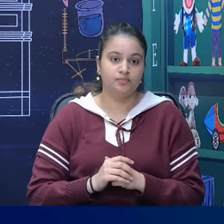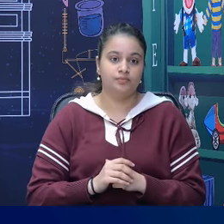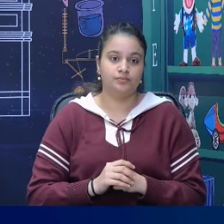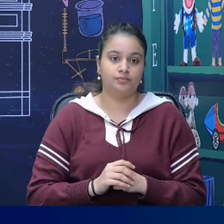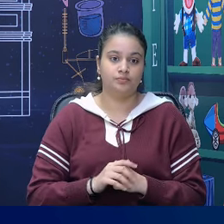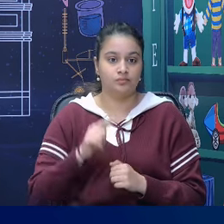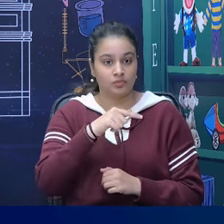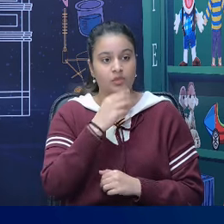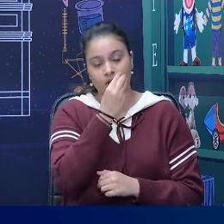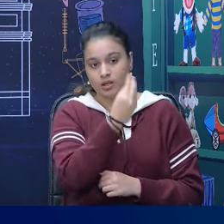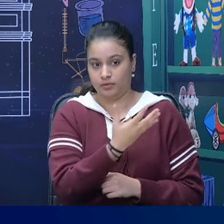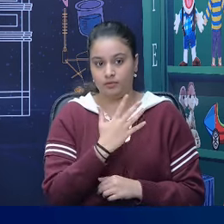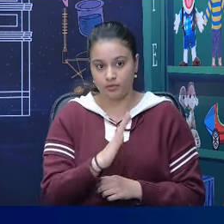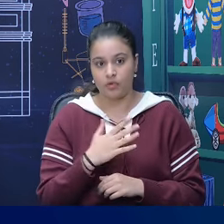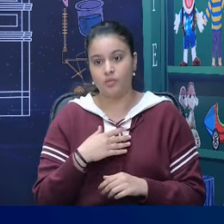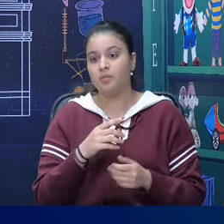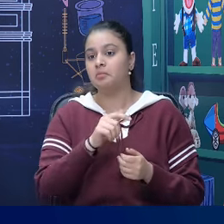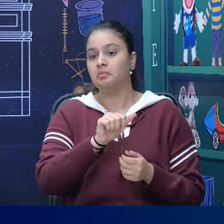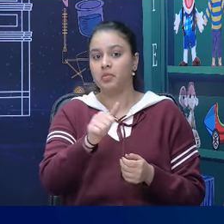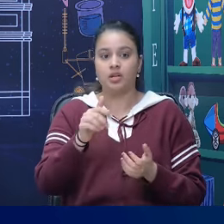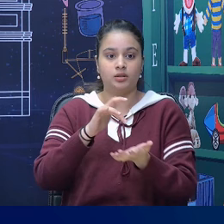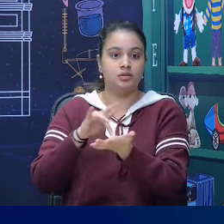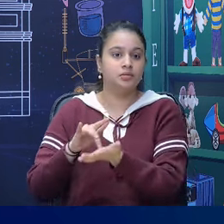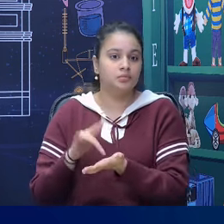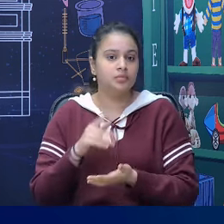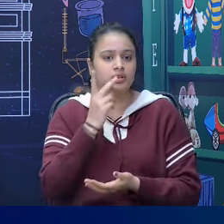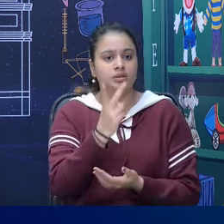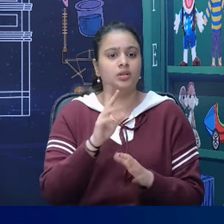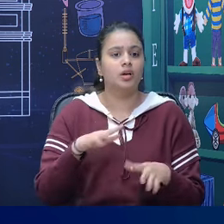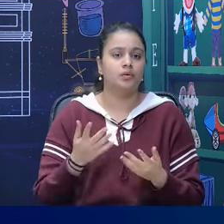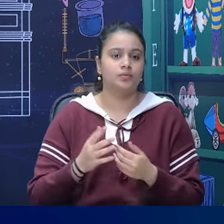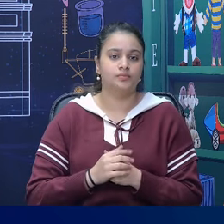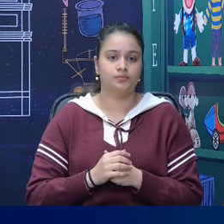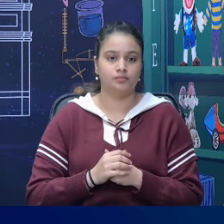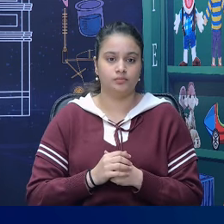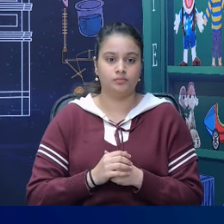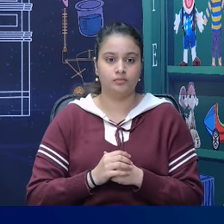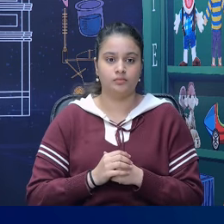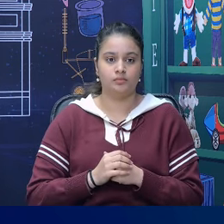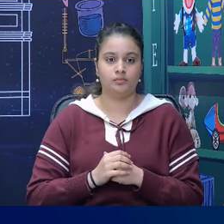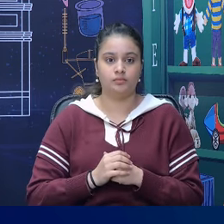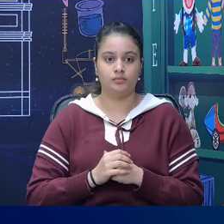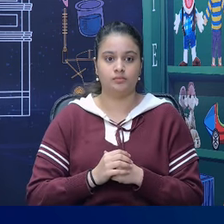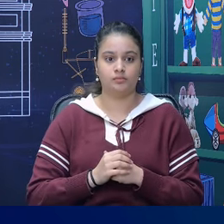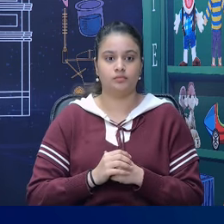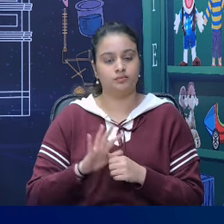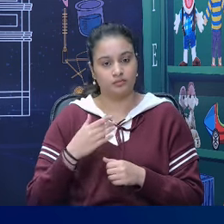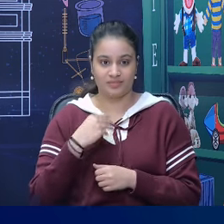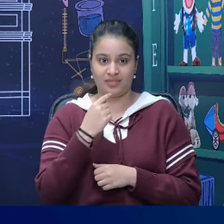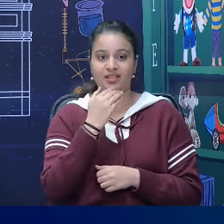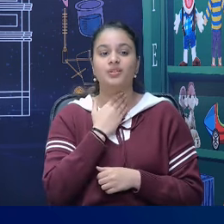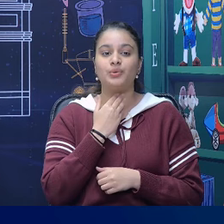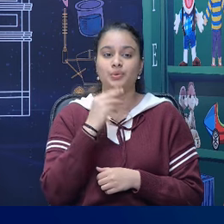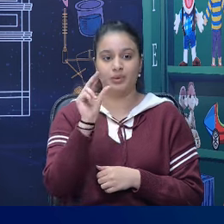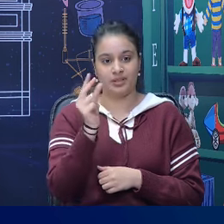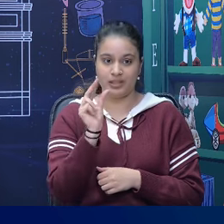बताइए कि आपने और कहां-कहां ऐसे एक्सप्रेशन देखे हैं जैसे अगर आपको अ लड्डू लेने हो हम तो